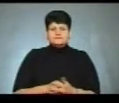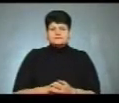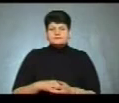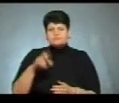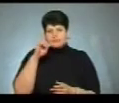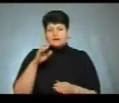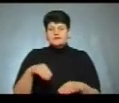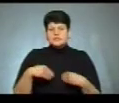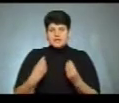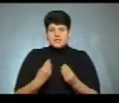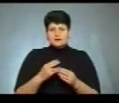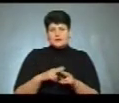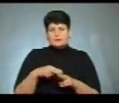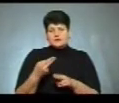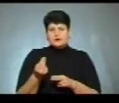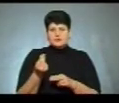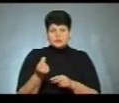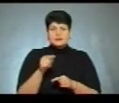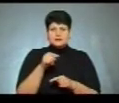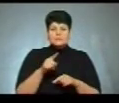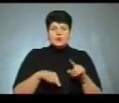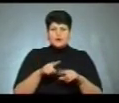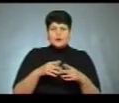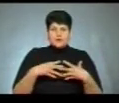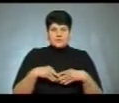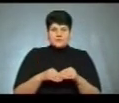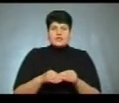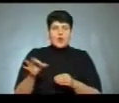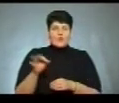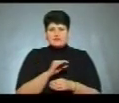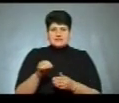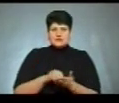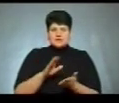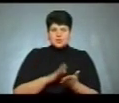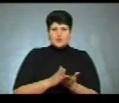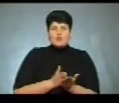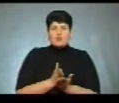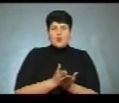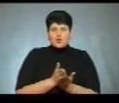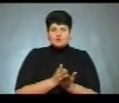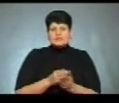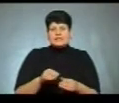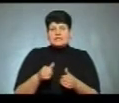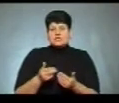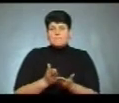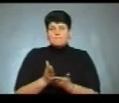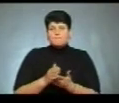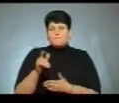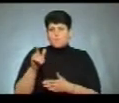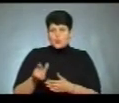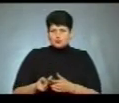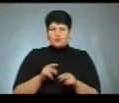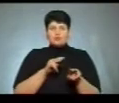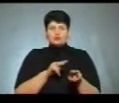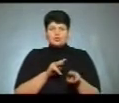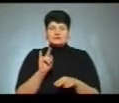надає компенсацію тим родинам, які офіційно зареєструють послуги і відносини з надавачем послуг по догляду